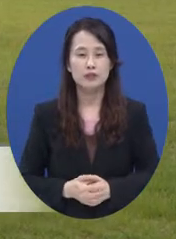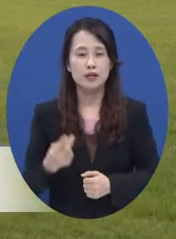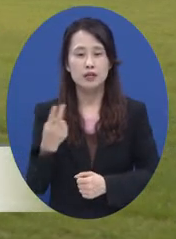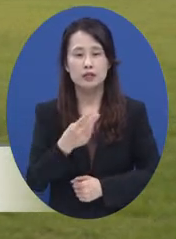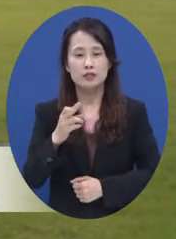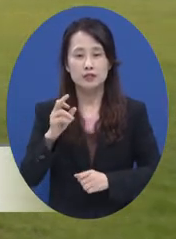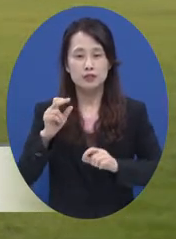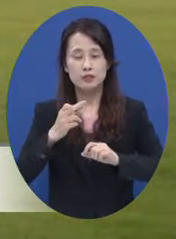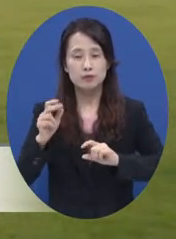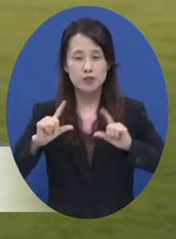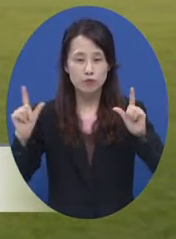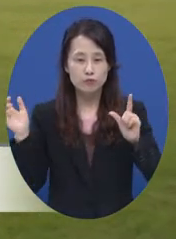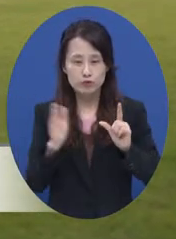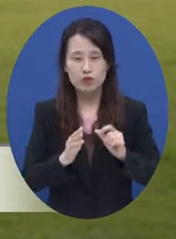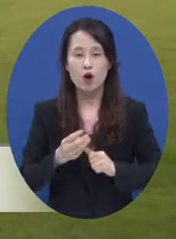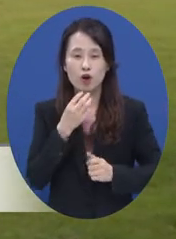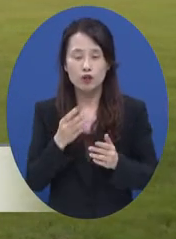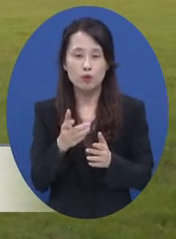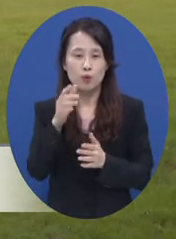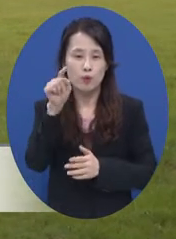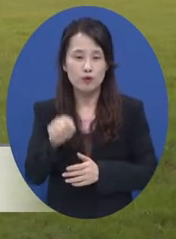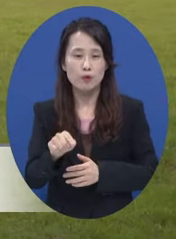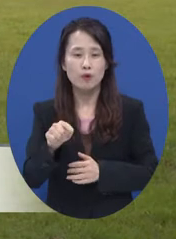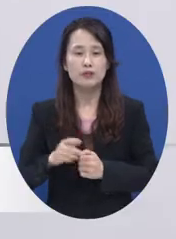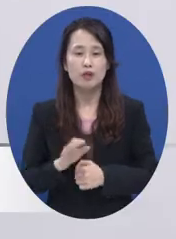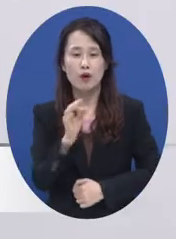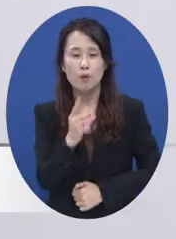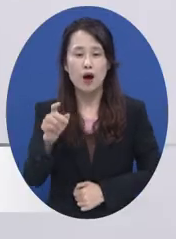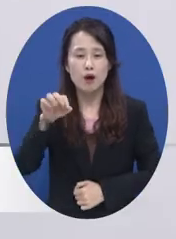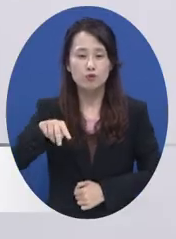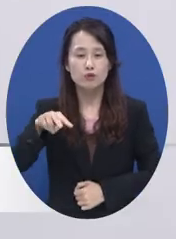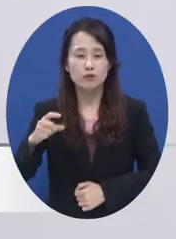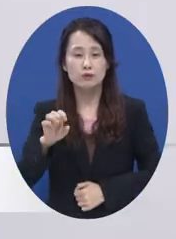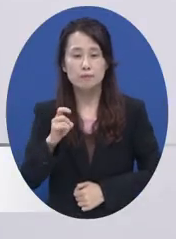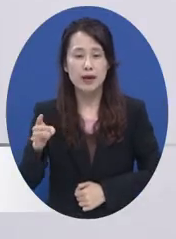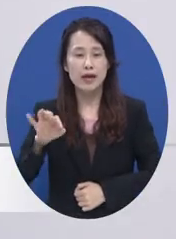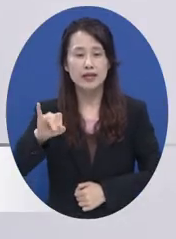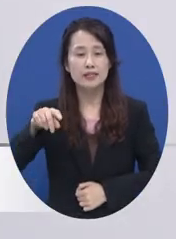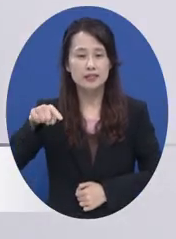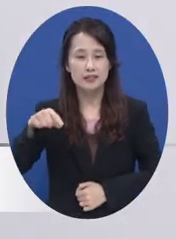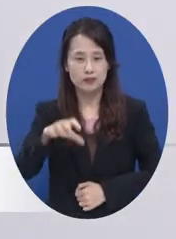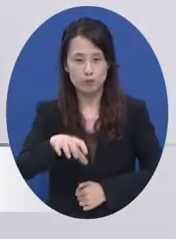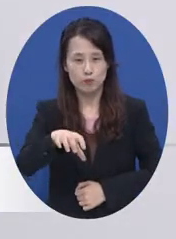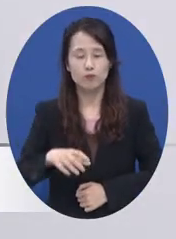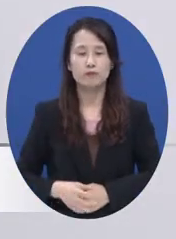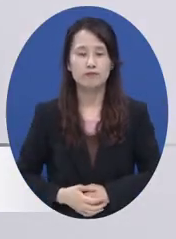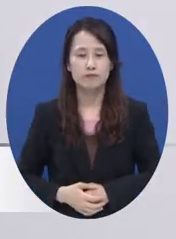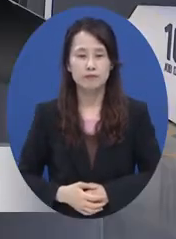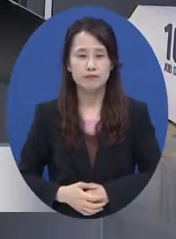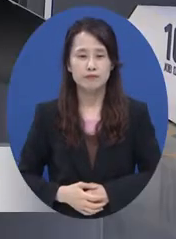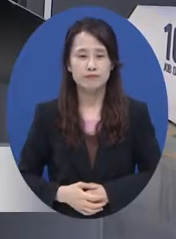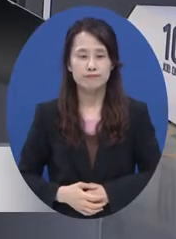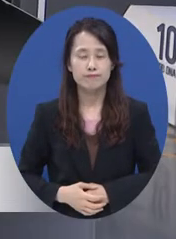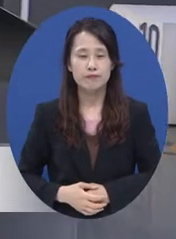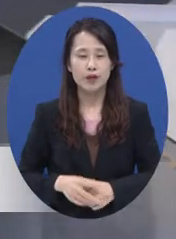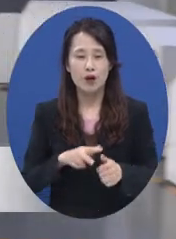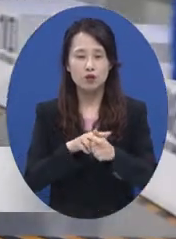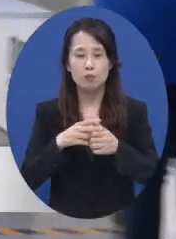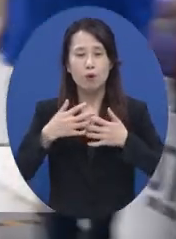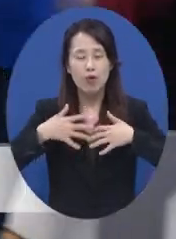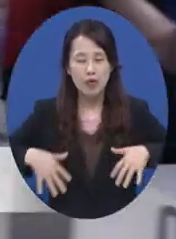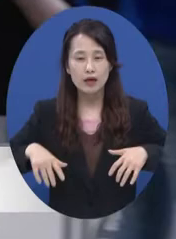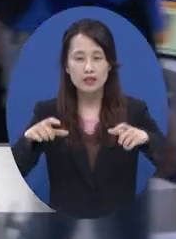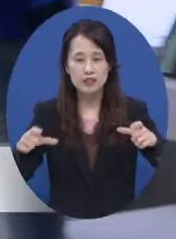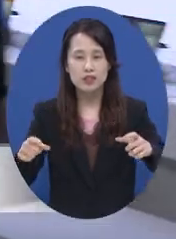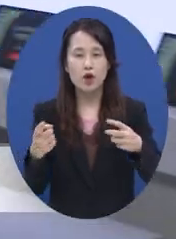지난 2017년부터 경기도민을 직접 찾아가는 가상증강현실 체험관 와우스페이스입니다. 정보통신